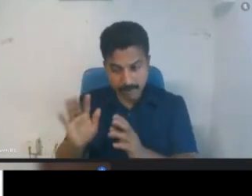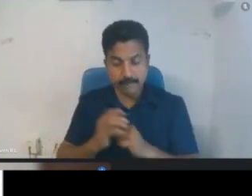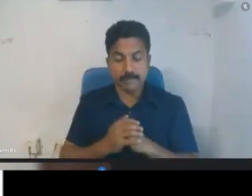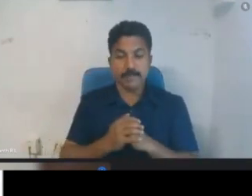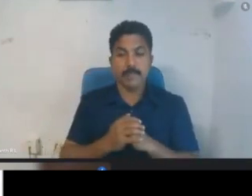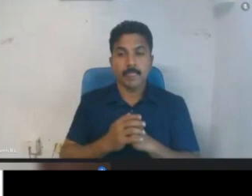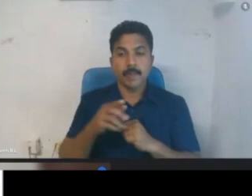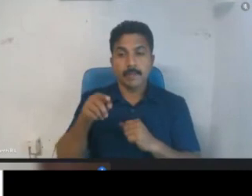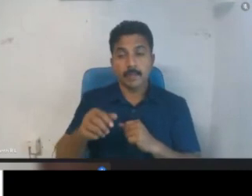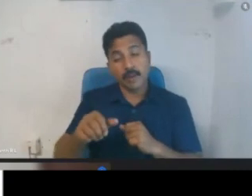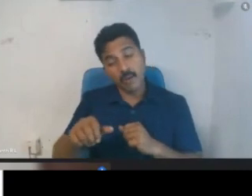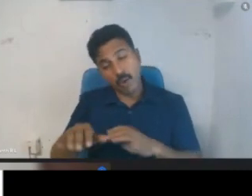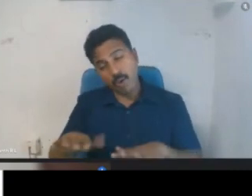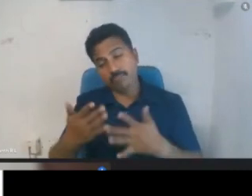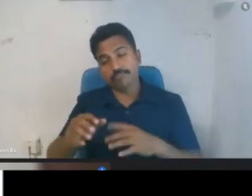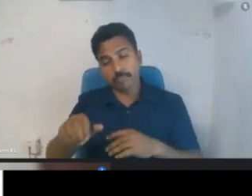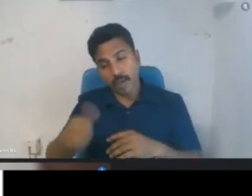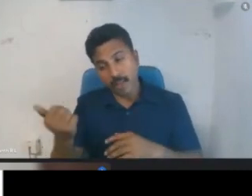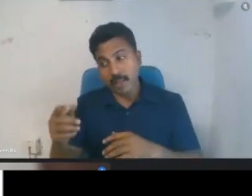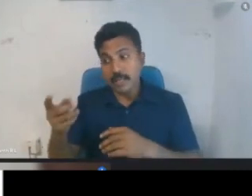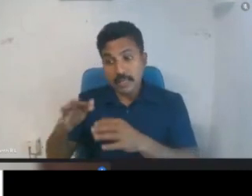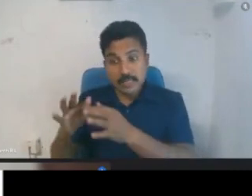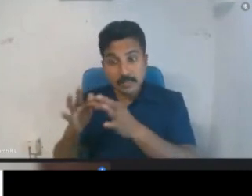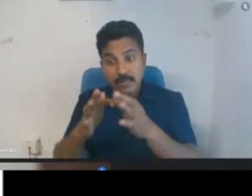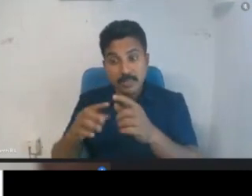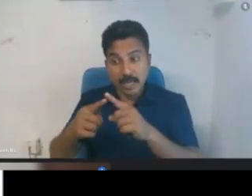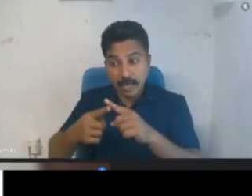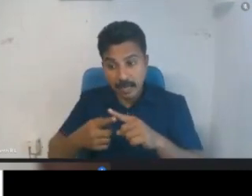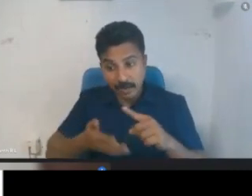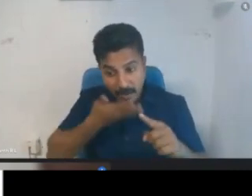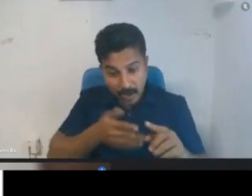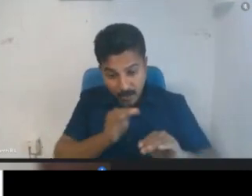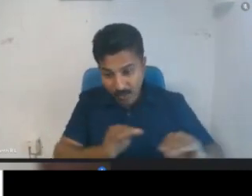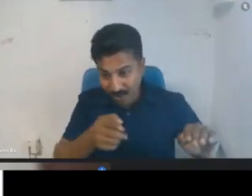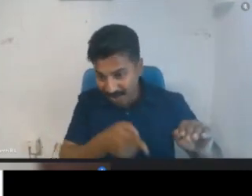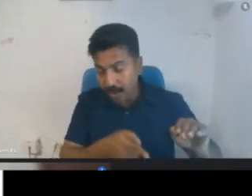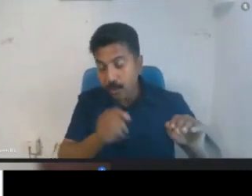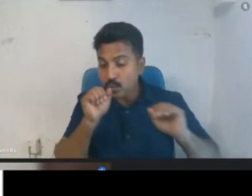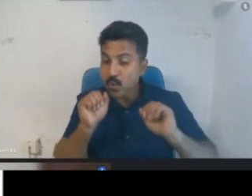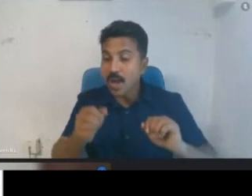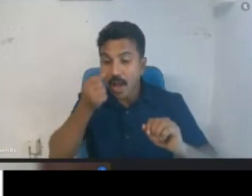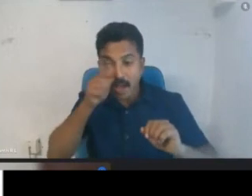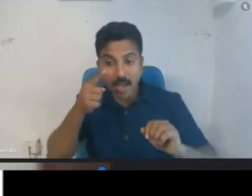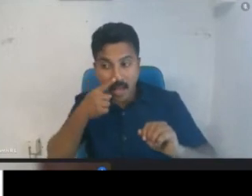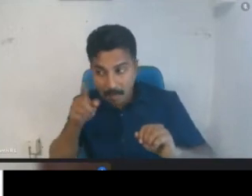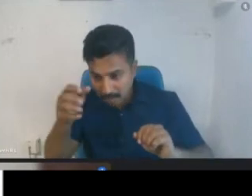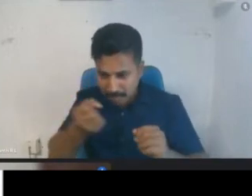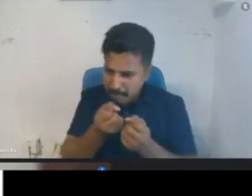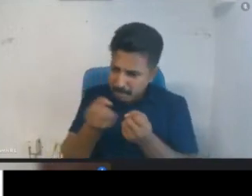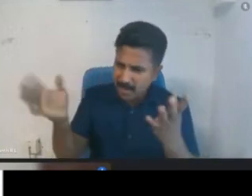ആൾക്കാരുണ്ട്, അല്ലെങ്കിൽ മറ്റ് പ്രത്യേക പരിചരണ വേണ്ട കുട്ടികളുടെ മാതാപിതാക്കളുണ്ട്, ഇവരോടൊക്കെ നമുക്ക് എന്ത് ചെയ്യാൻ